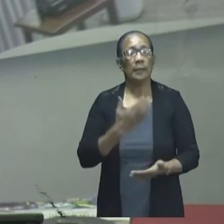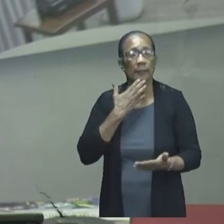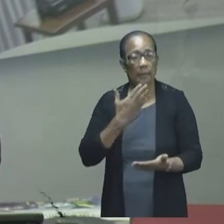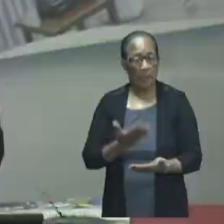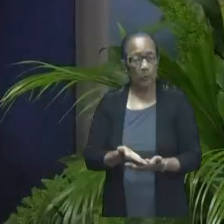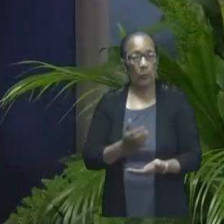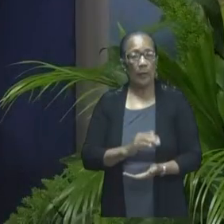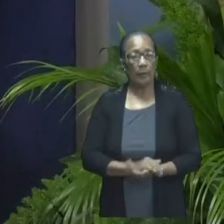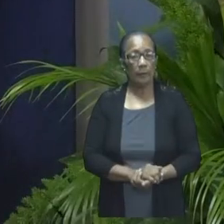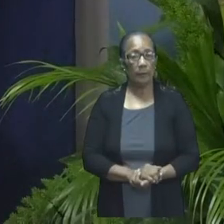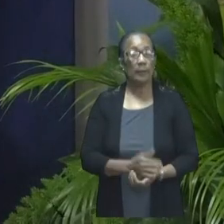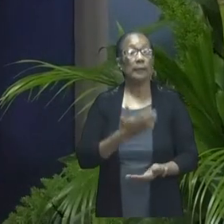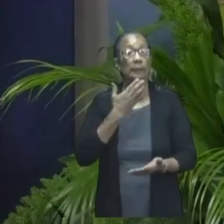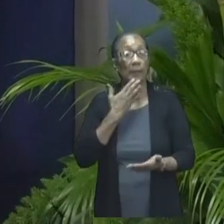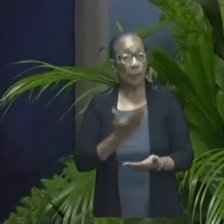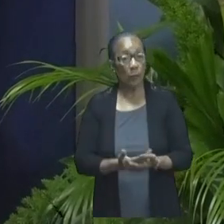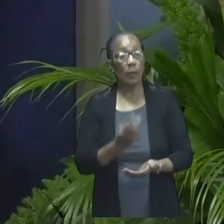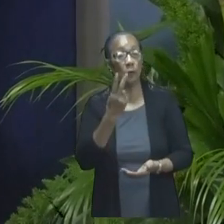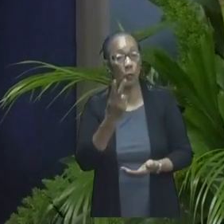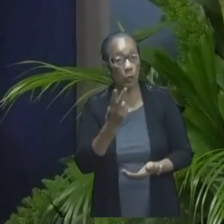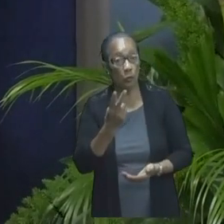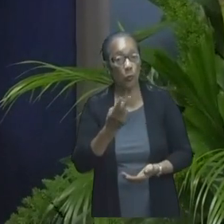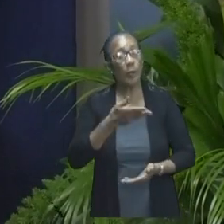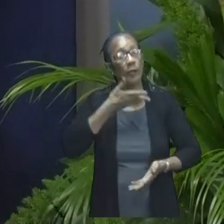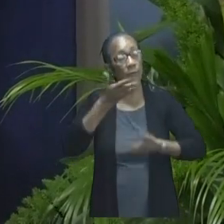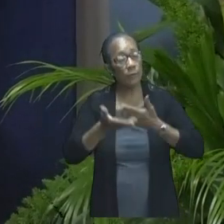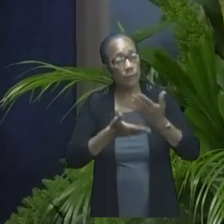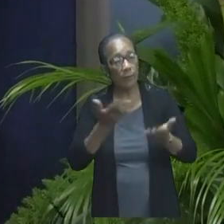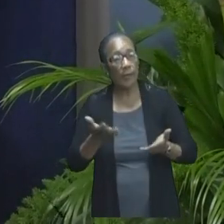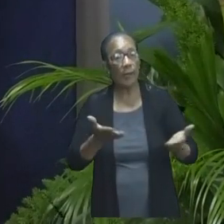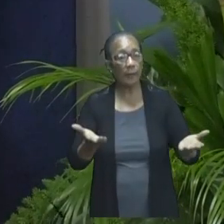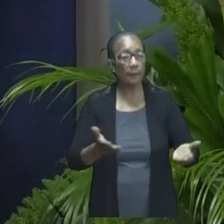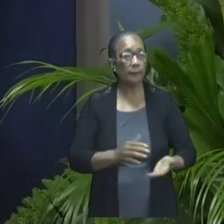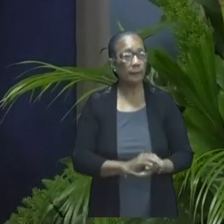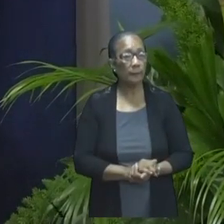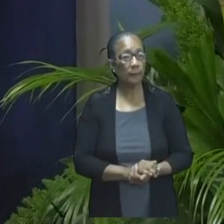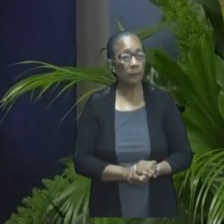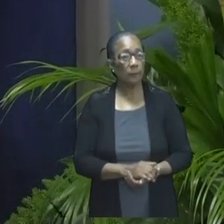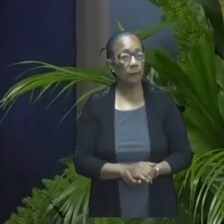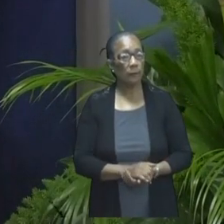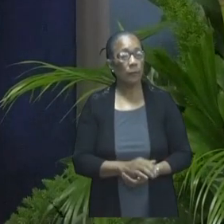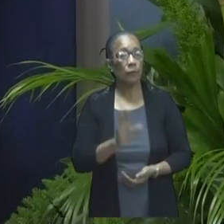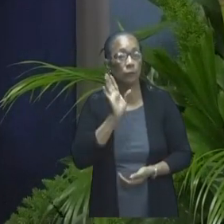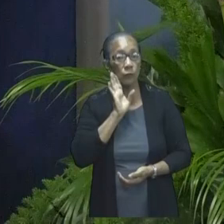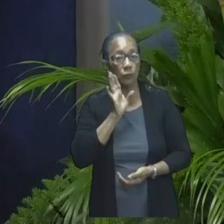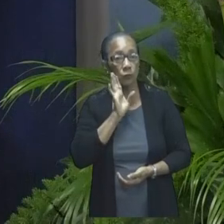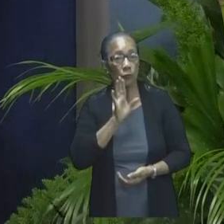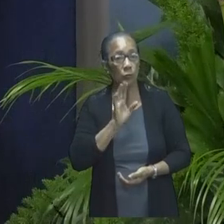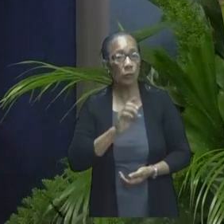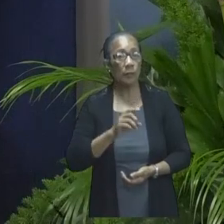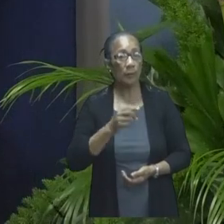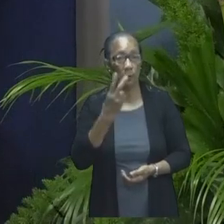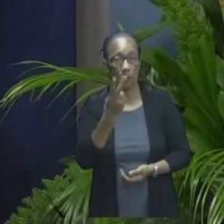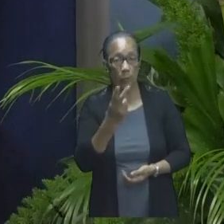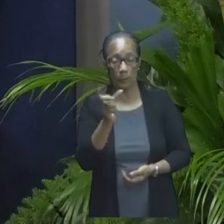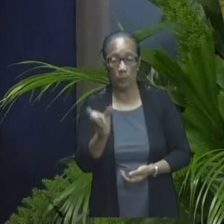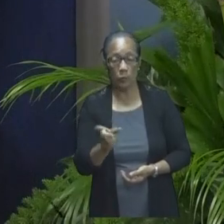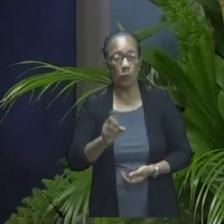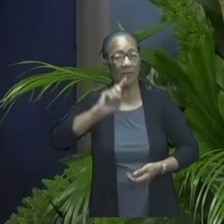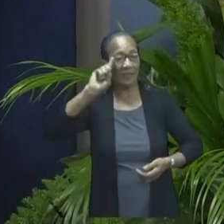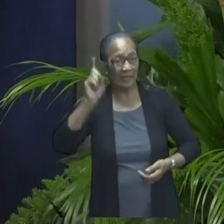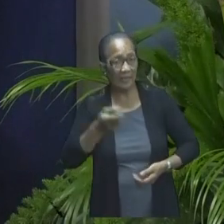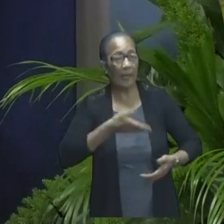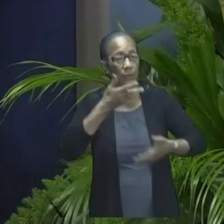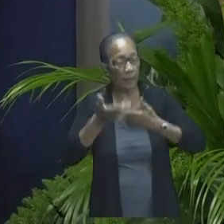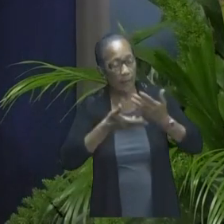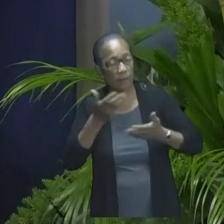dan kan je vragen stel is mag ik vragen voor de efficiëntie dat deze mensen gelijk naar elkaar laten gaan als de bloed en daarna dus